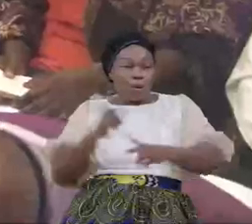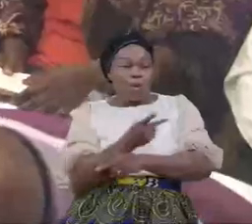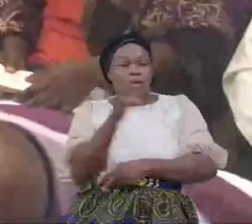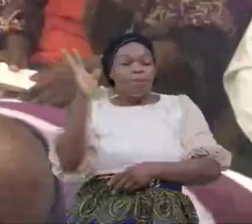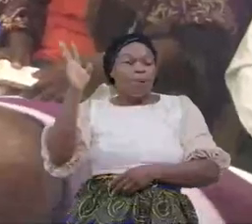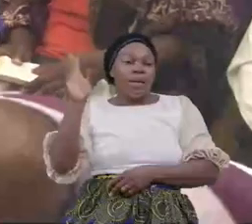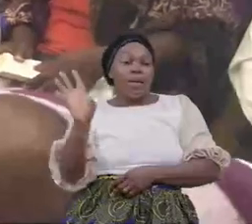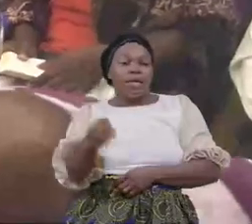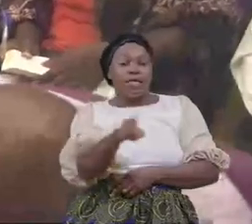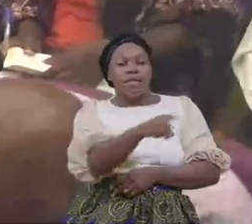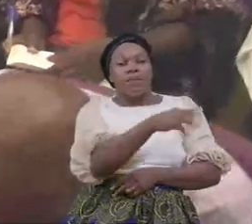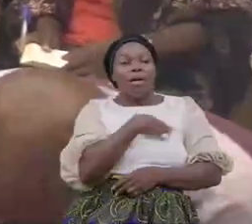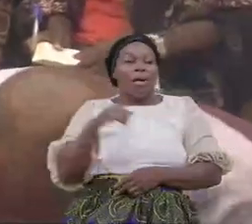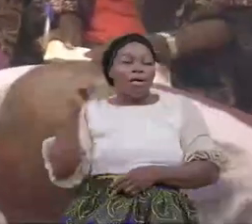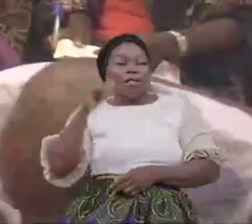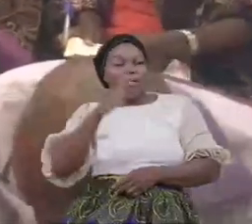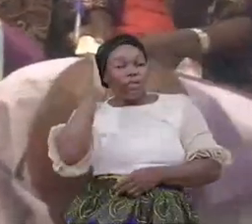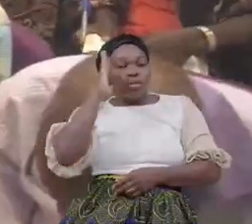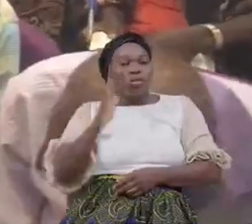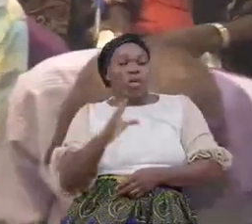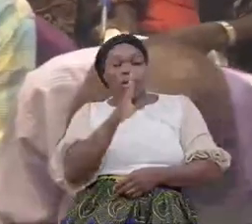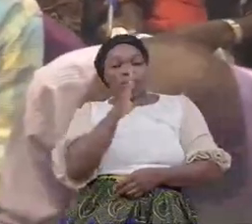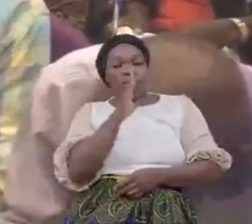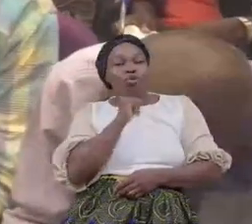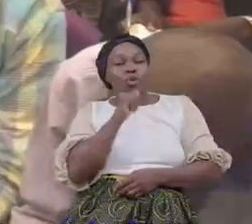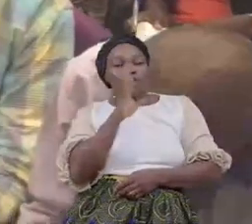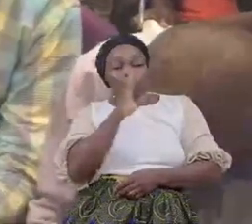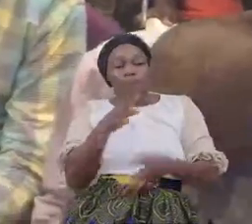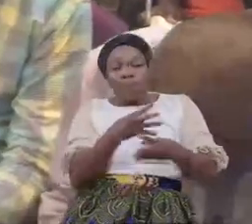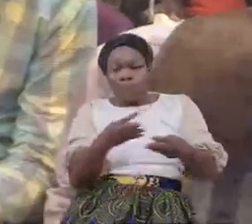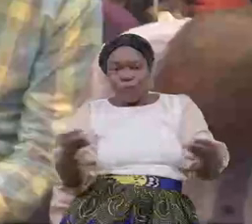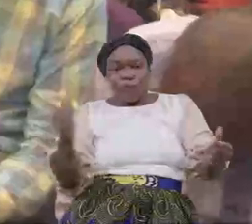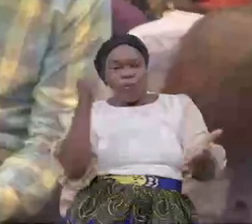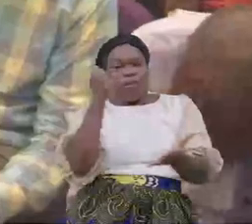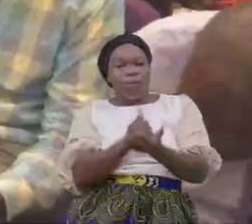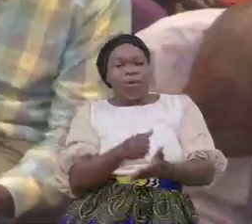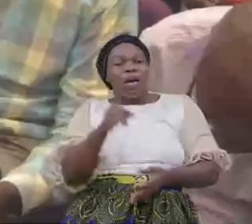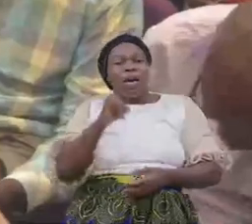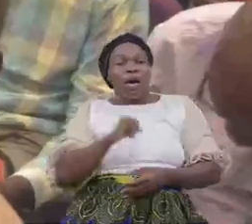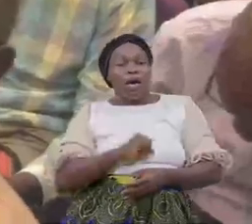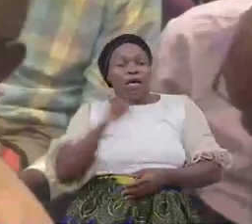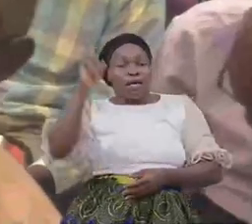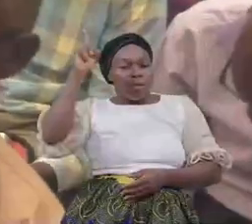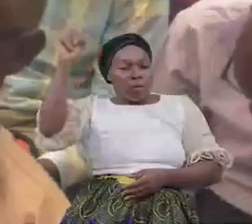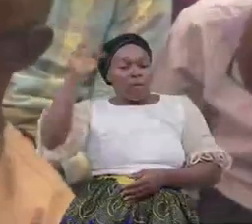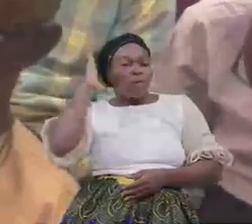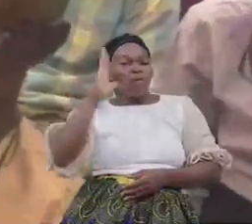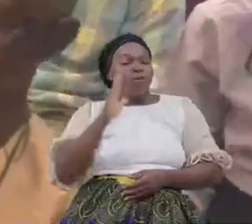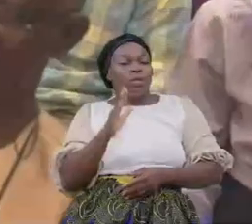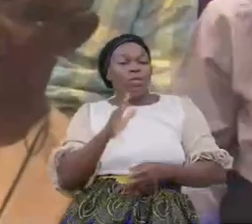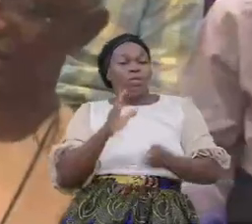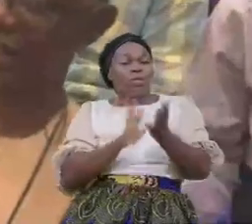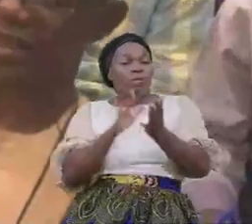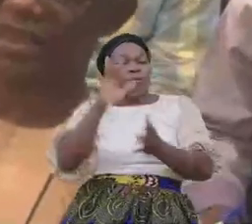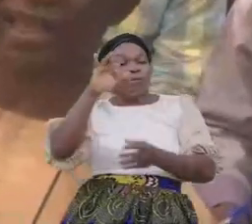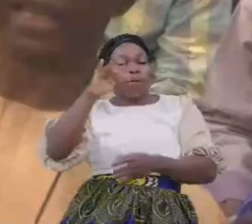pas. Je les honorerai. Et ils ne seront pas méprisés. Ses fils